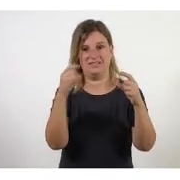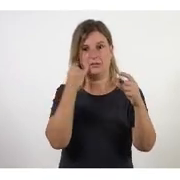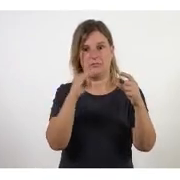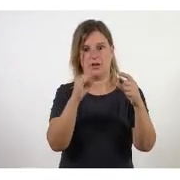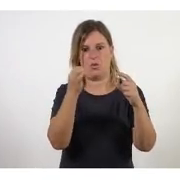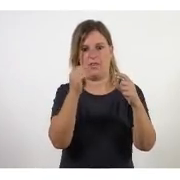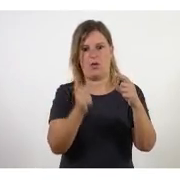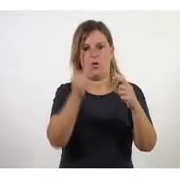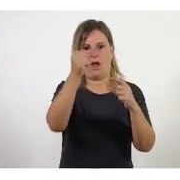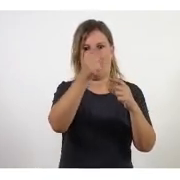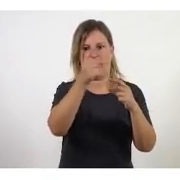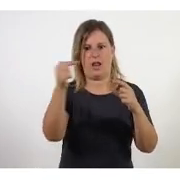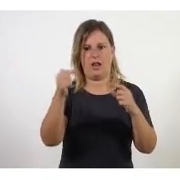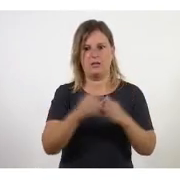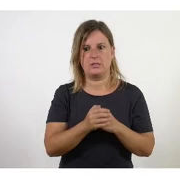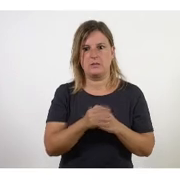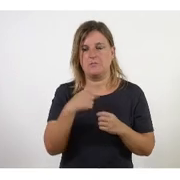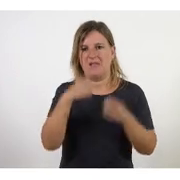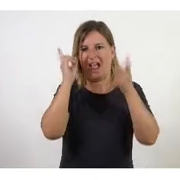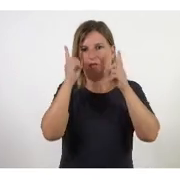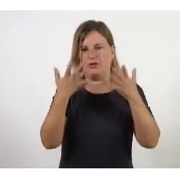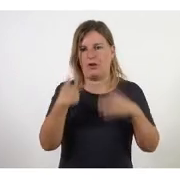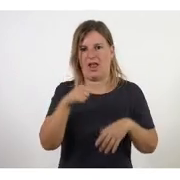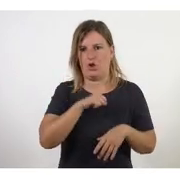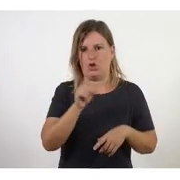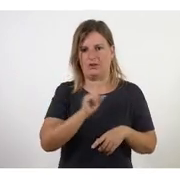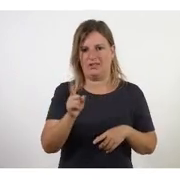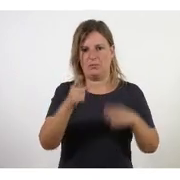de sortir, no tinc l'Android aquí, però els hauria de sortir aquest menú